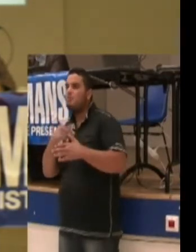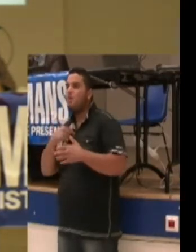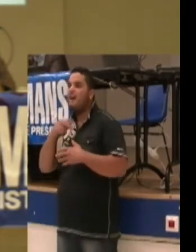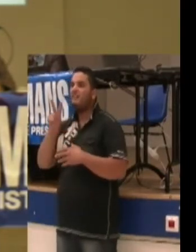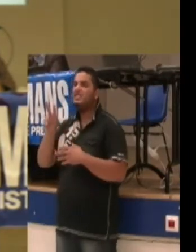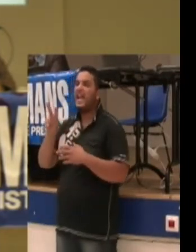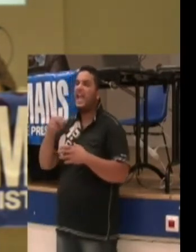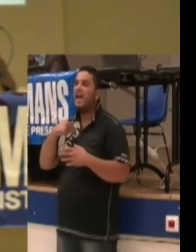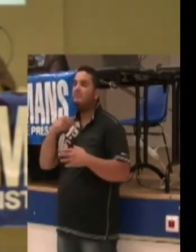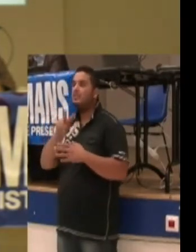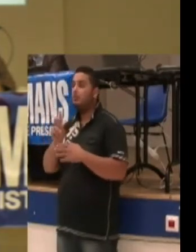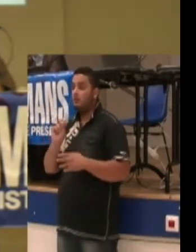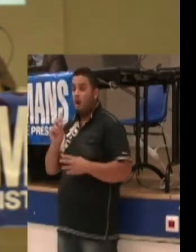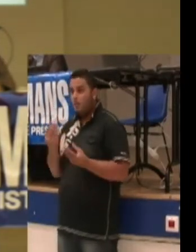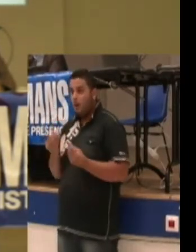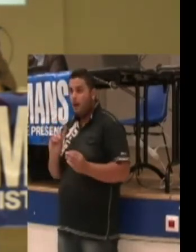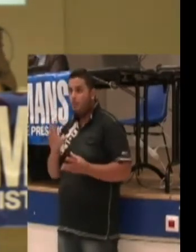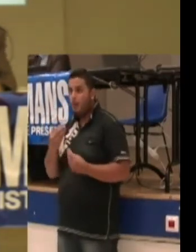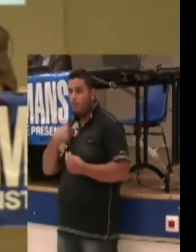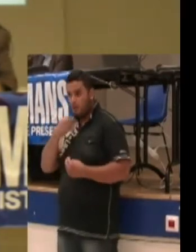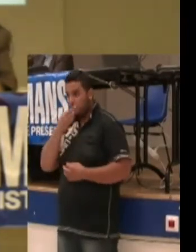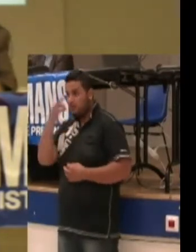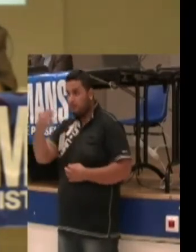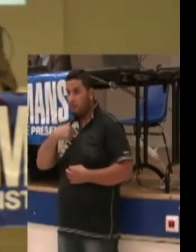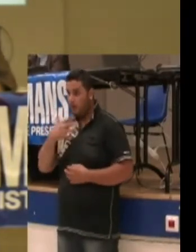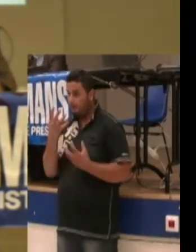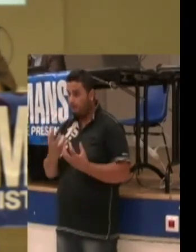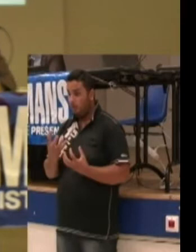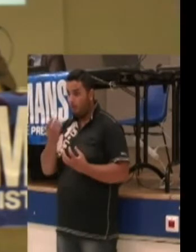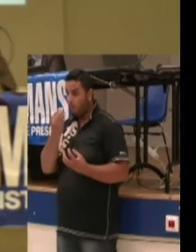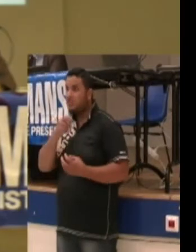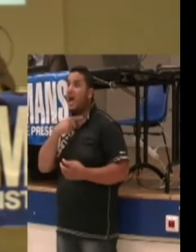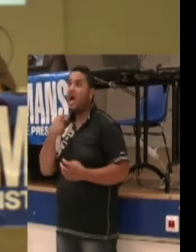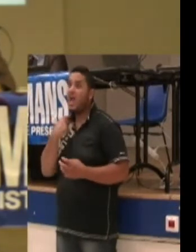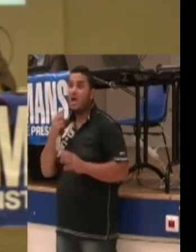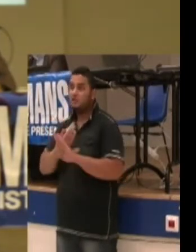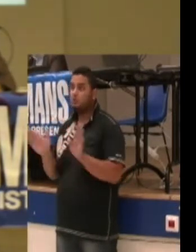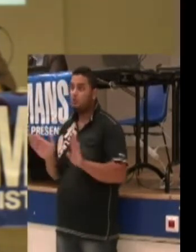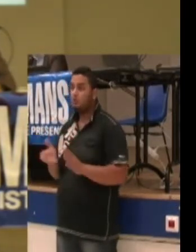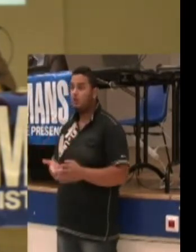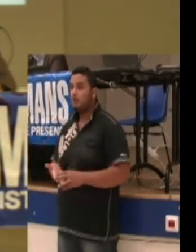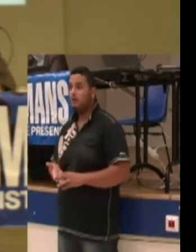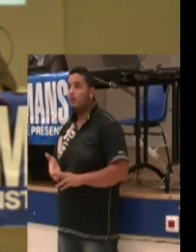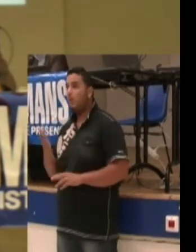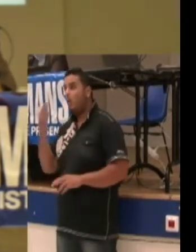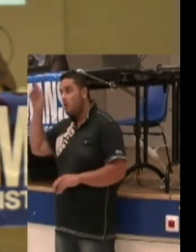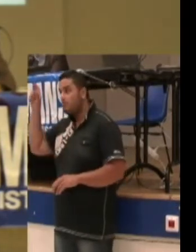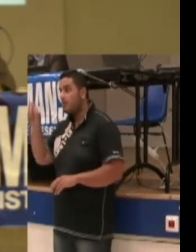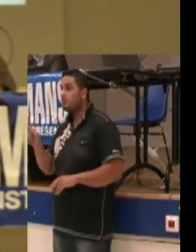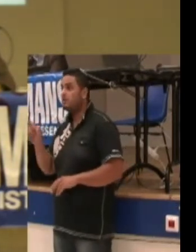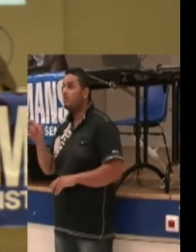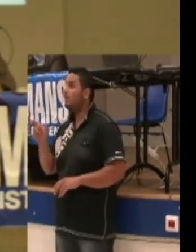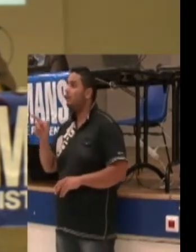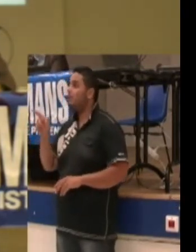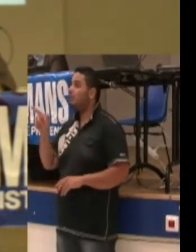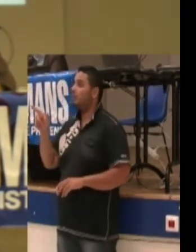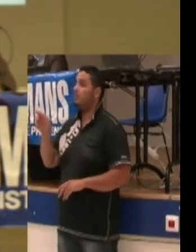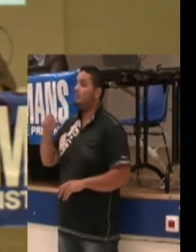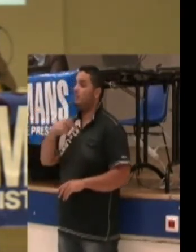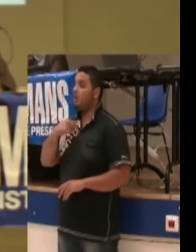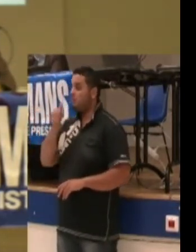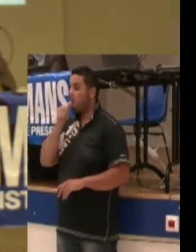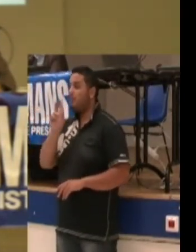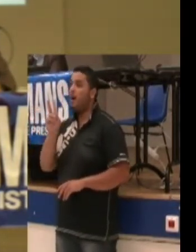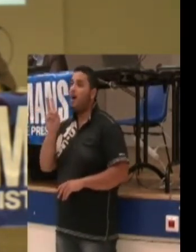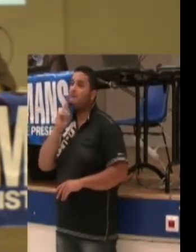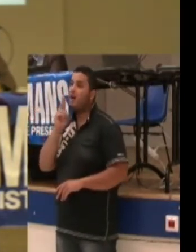N'aie pas peur. Un jour, il y a un frère, enfin dans une entreprise, quelqu'un qui me dit, tu ne bois pas d'alcool parce que c'est péché chez vous ou parce que c'est pas bon pour la